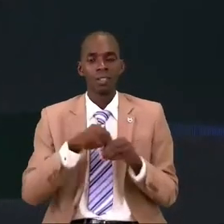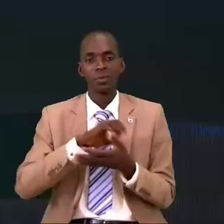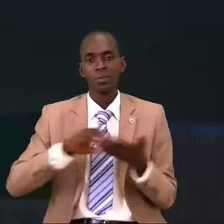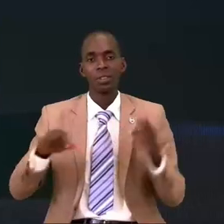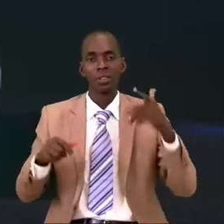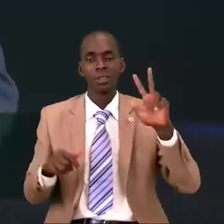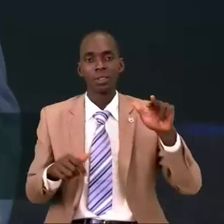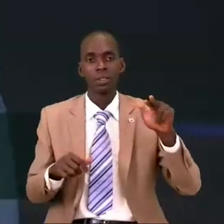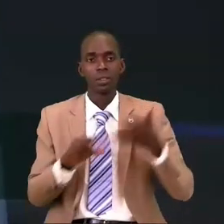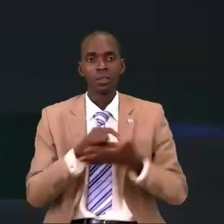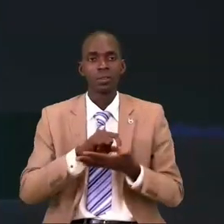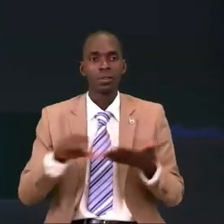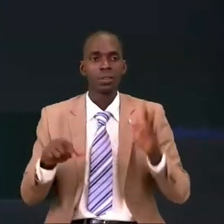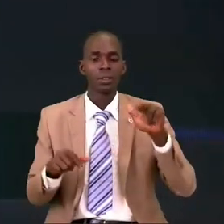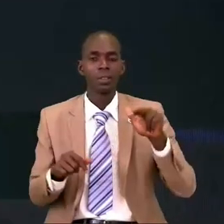de Dieu